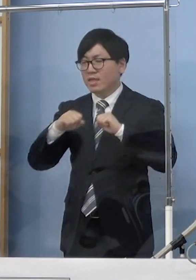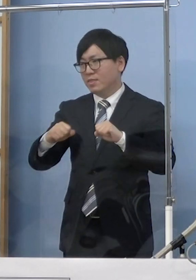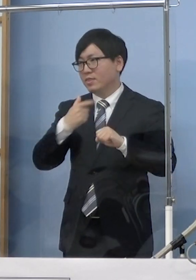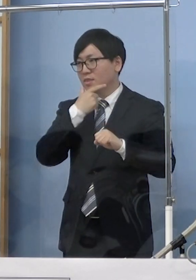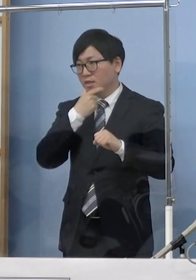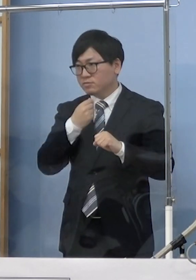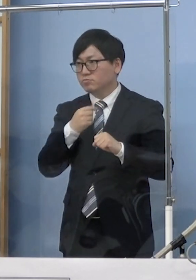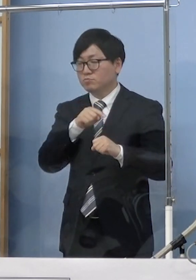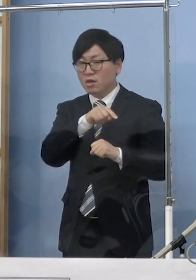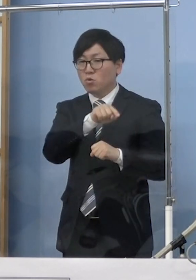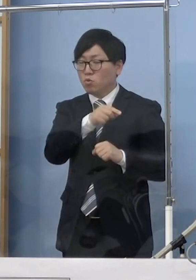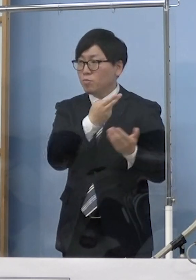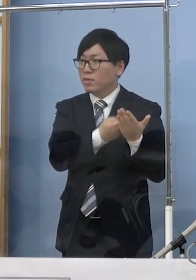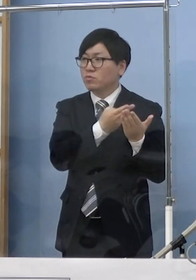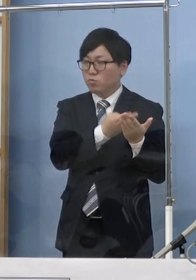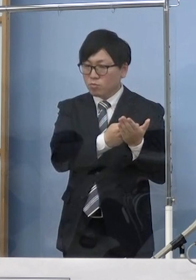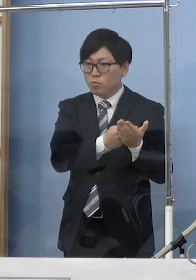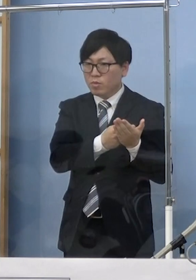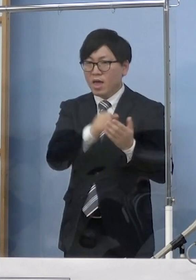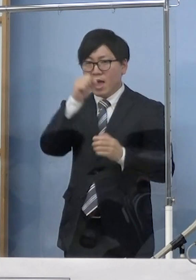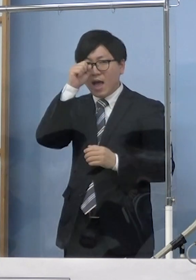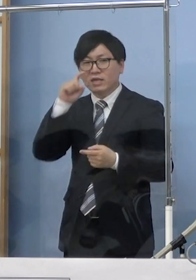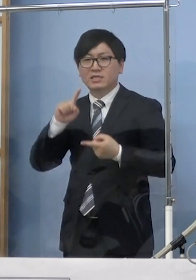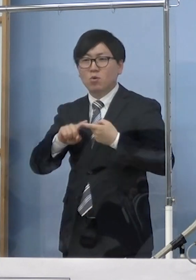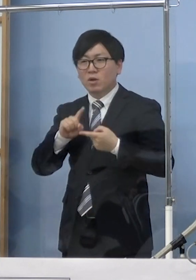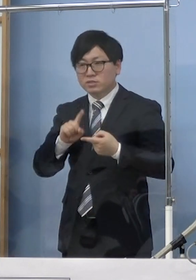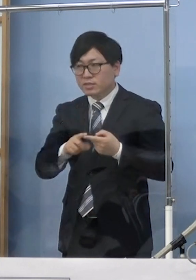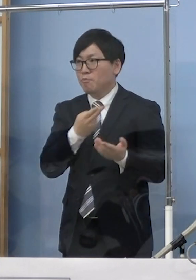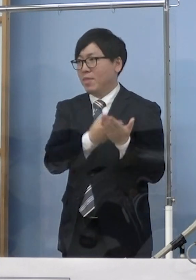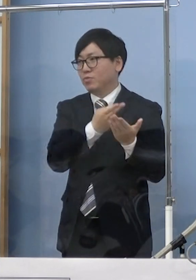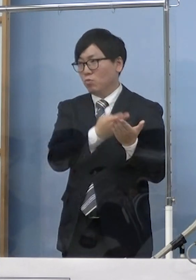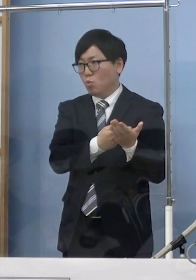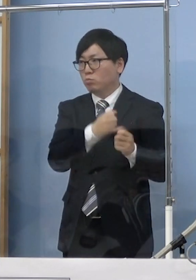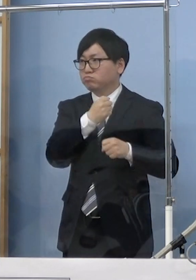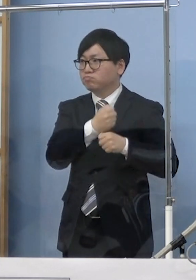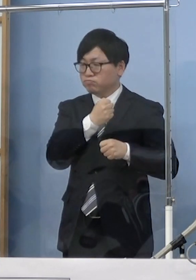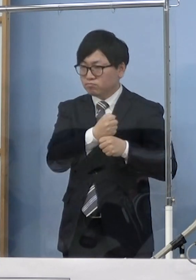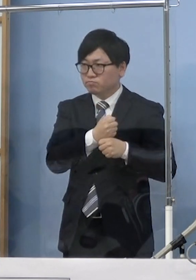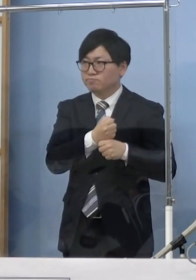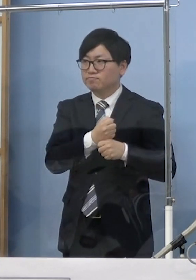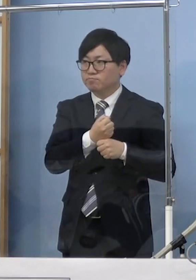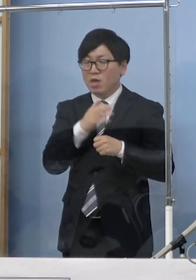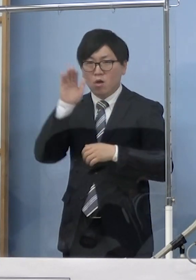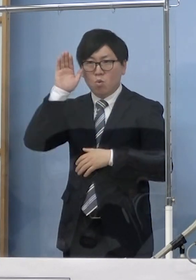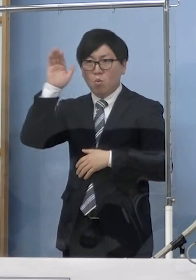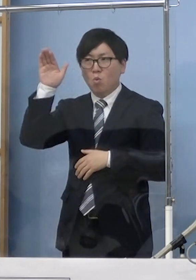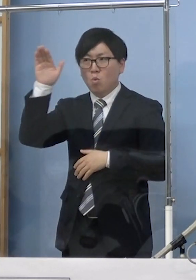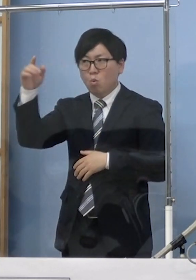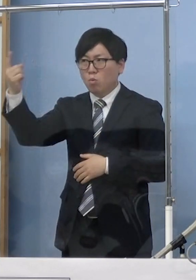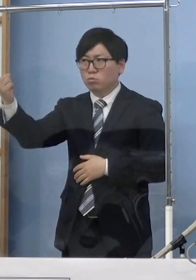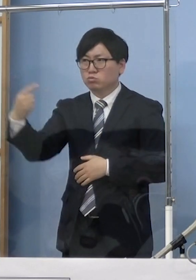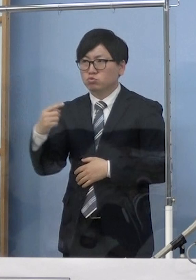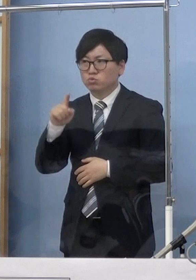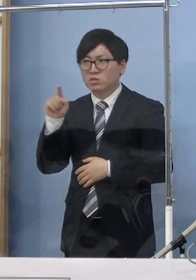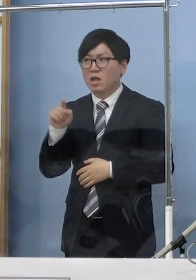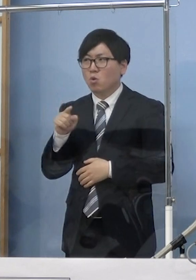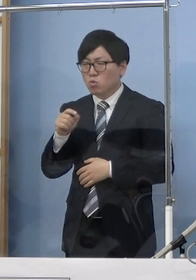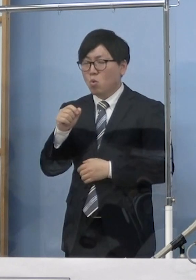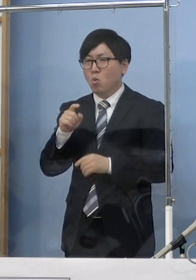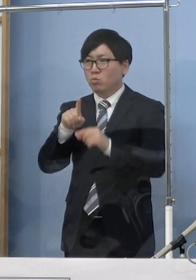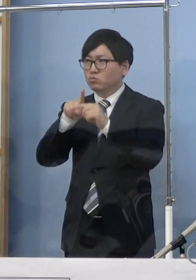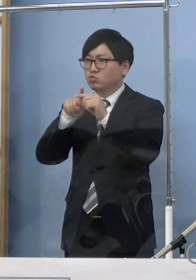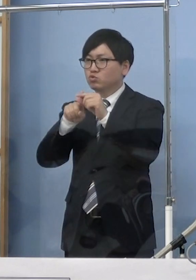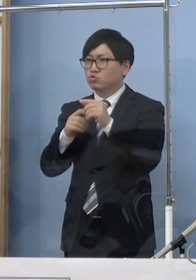性に合った形での確保と、そして今後訪れであるあろうというね、中等症、重症化の